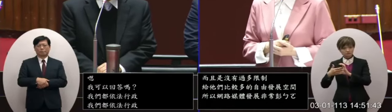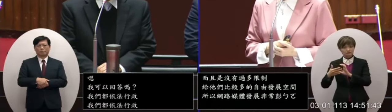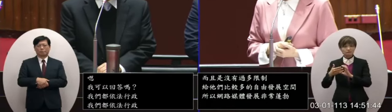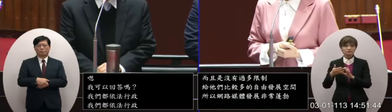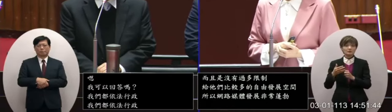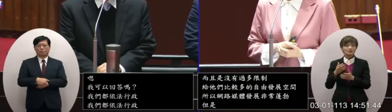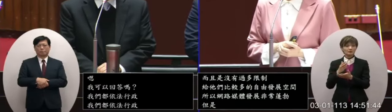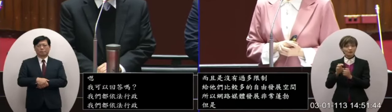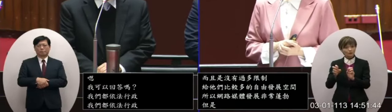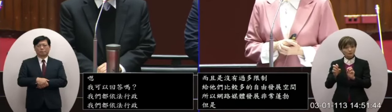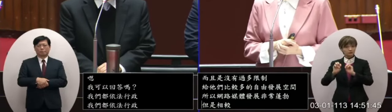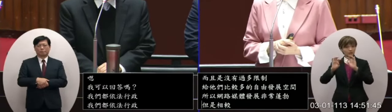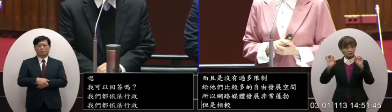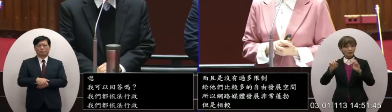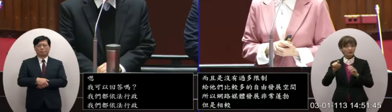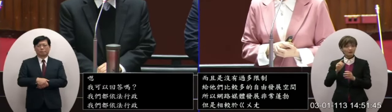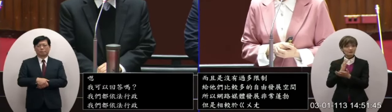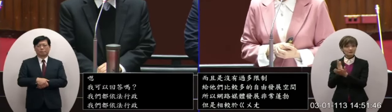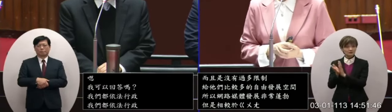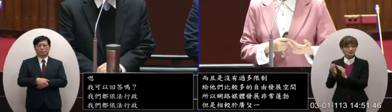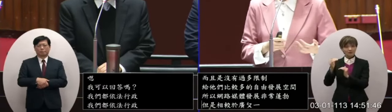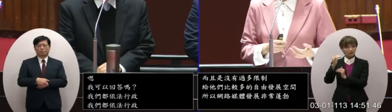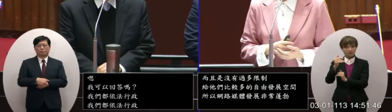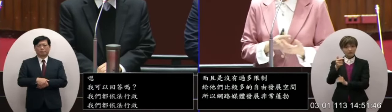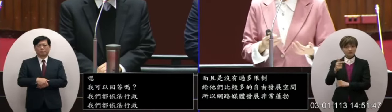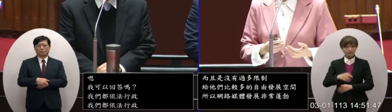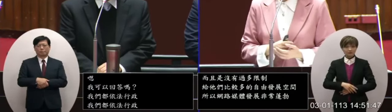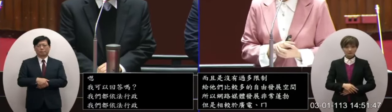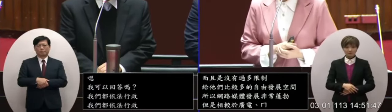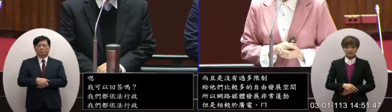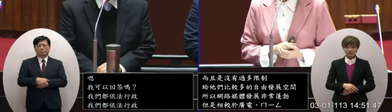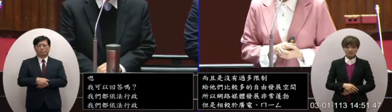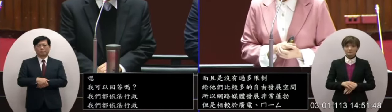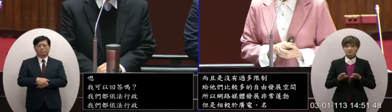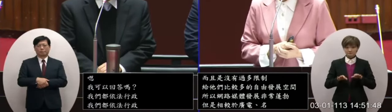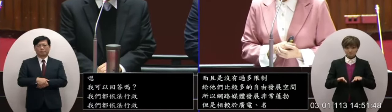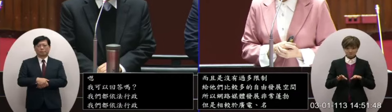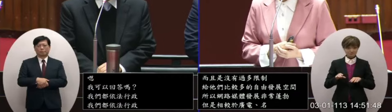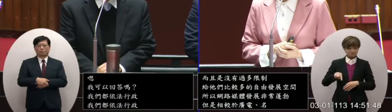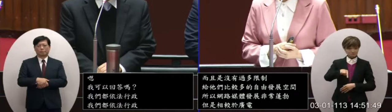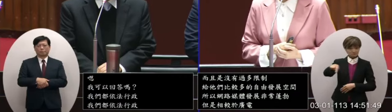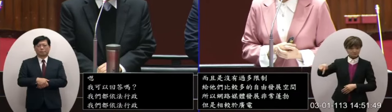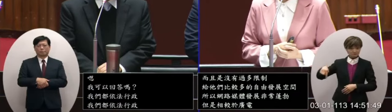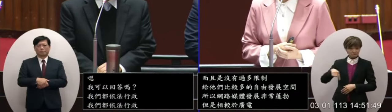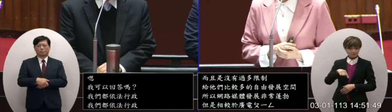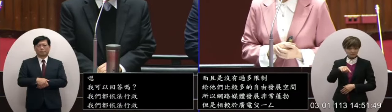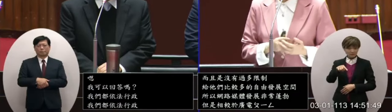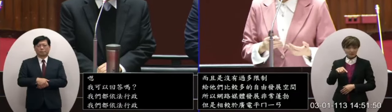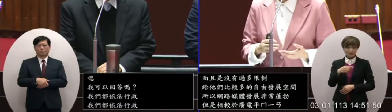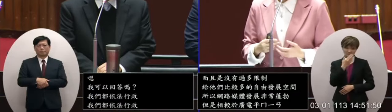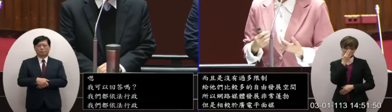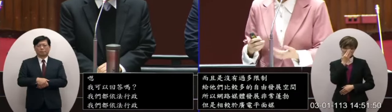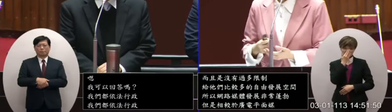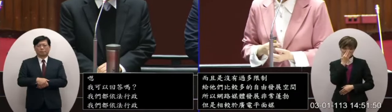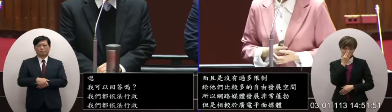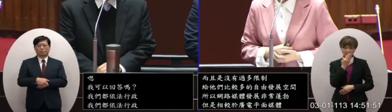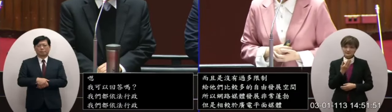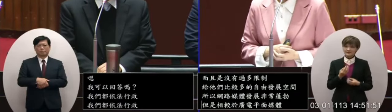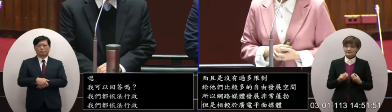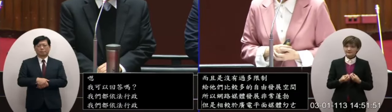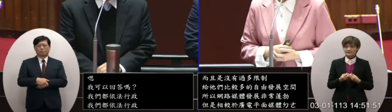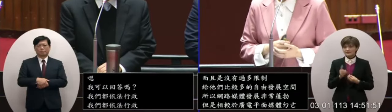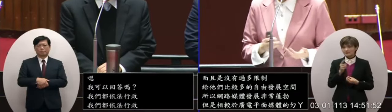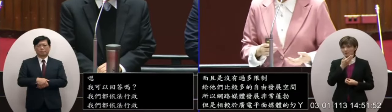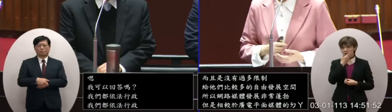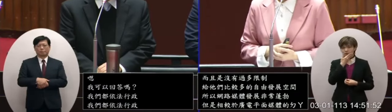前。现在的经营广电媒体业者或是新闻的平面媒体业者，他们基本上已经不太敢奢求还有什么高